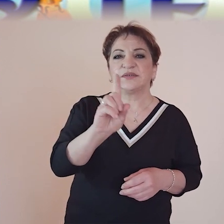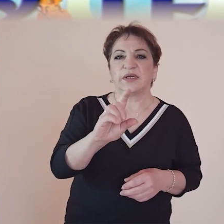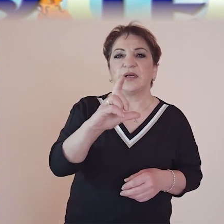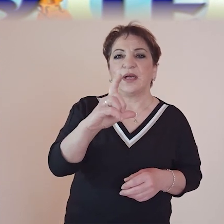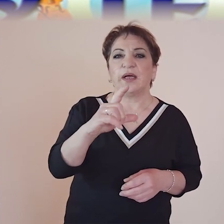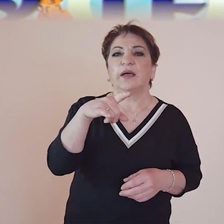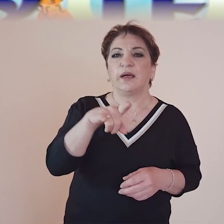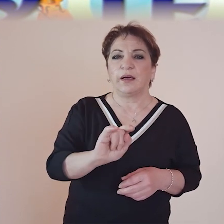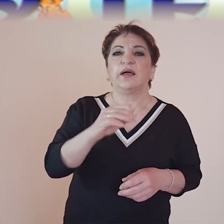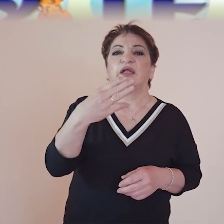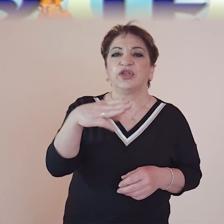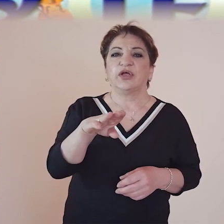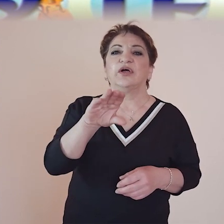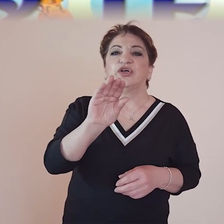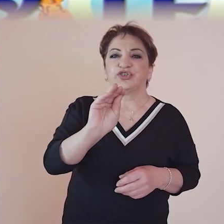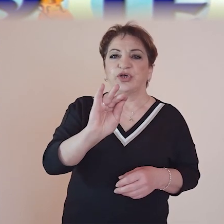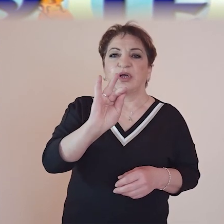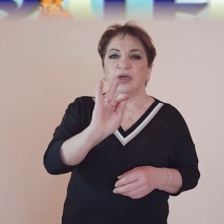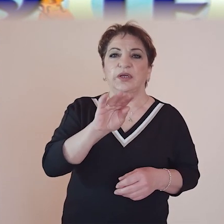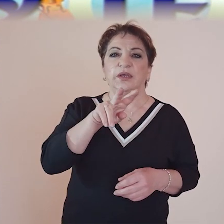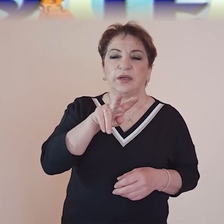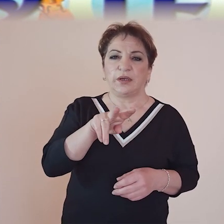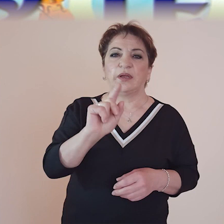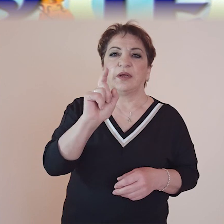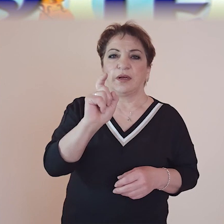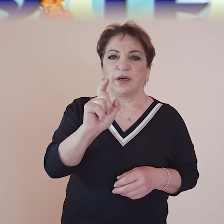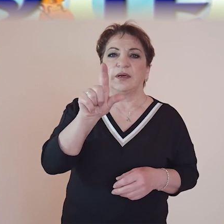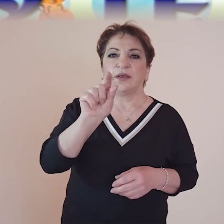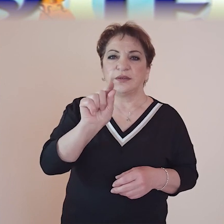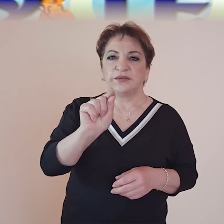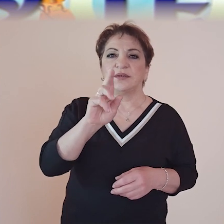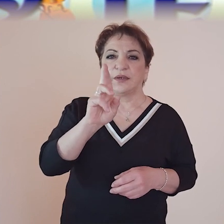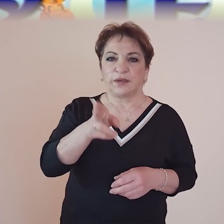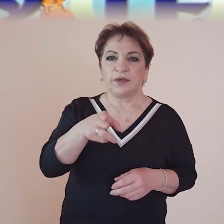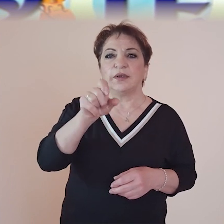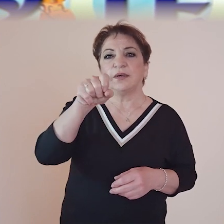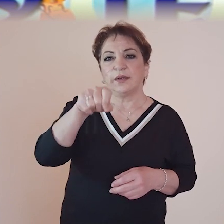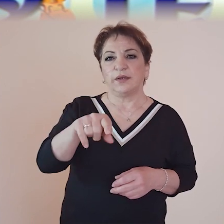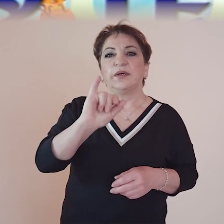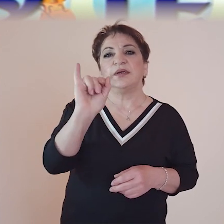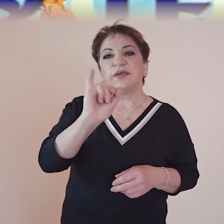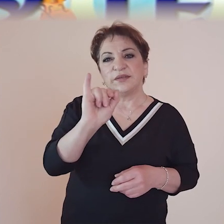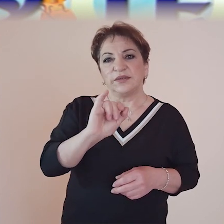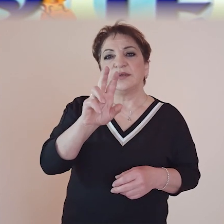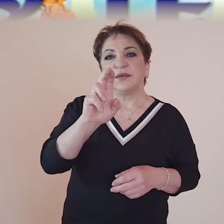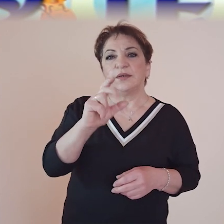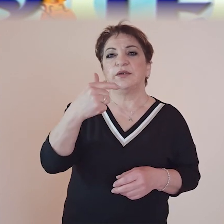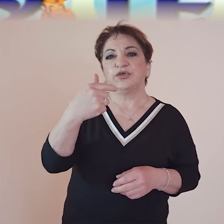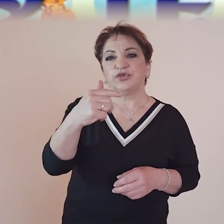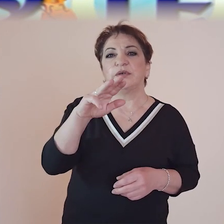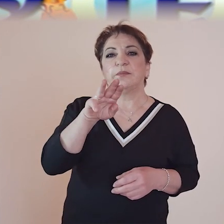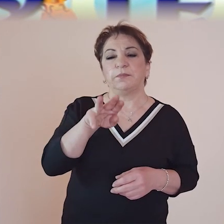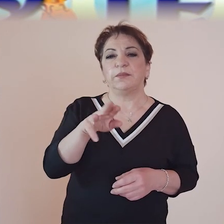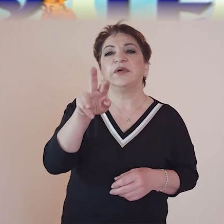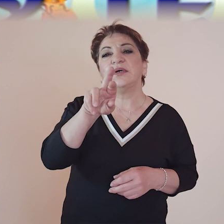-զ-է-ը-թ-ժ-ժ-ժ-ժ-ժ-ժ-ժ-ժ-ժ-ժ